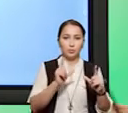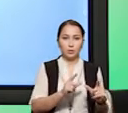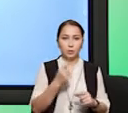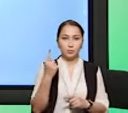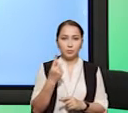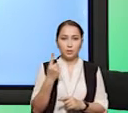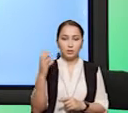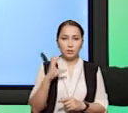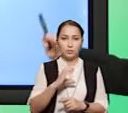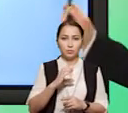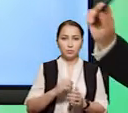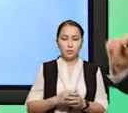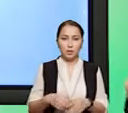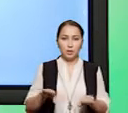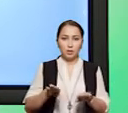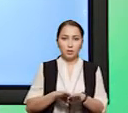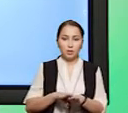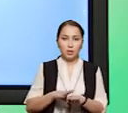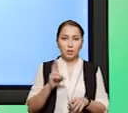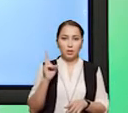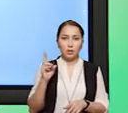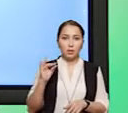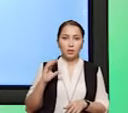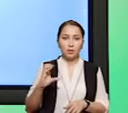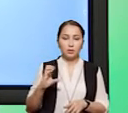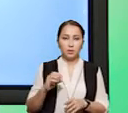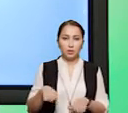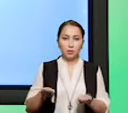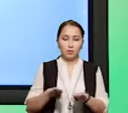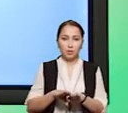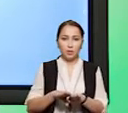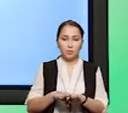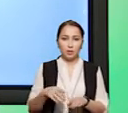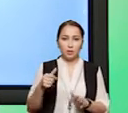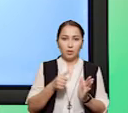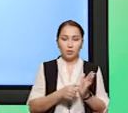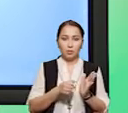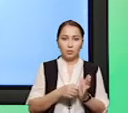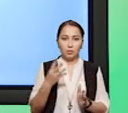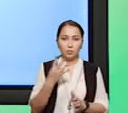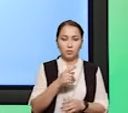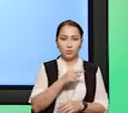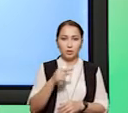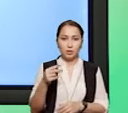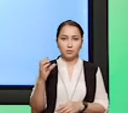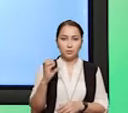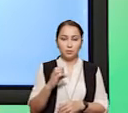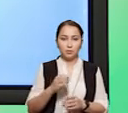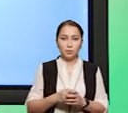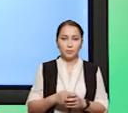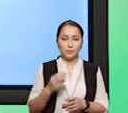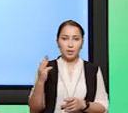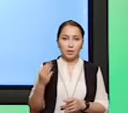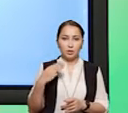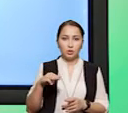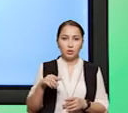sekundda. Xuddi shunday kislorodniki taxminan 640 metr taqsim sekund bo'lib chiqdi.